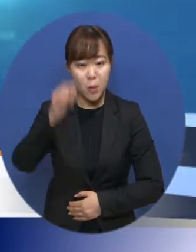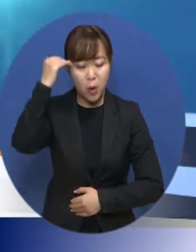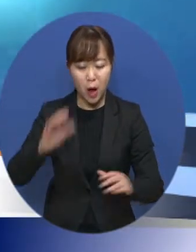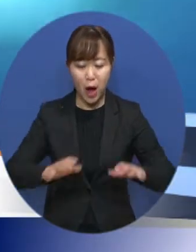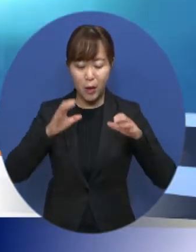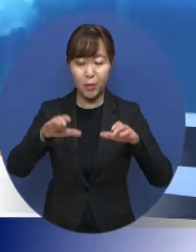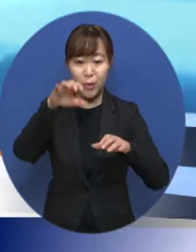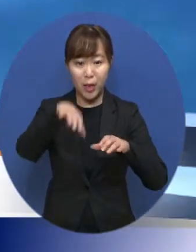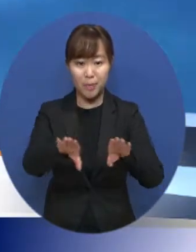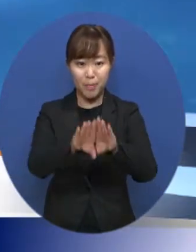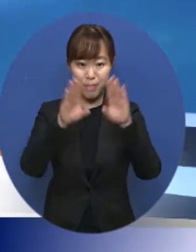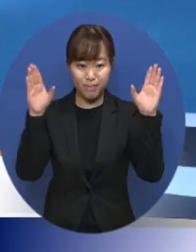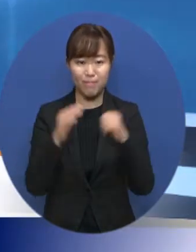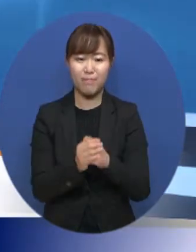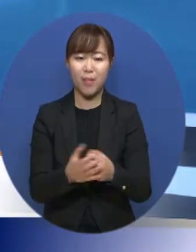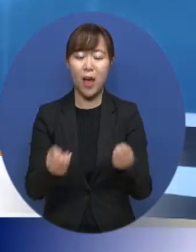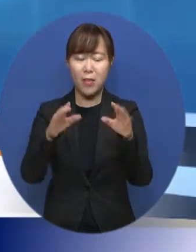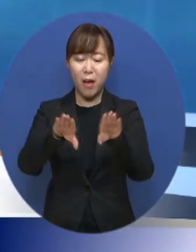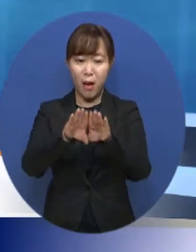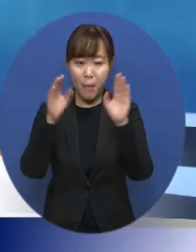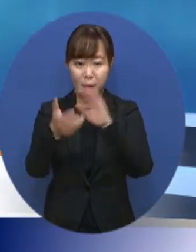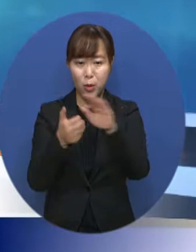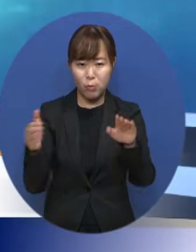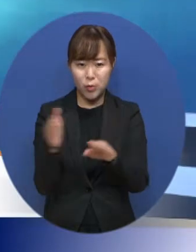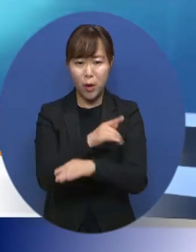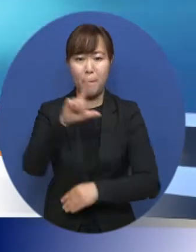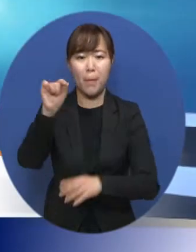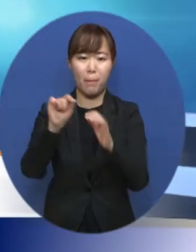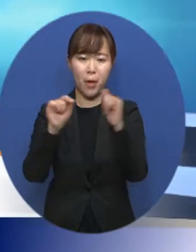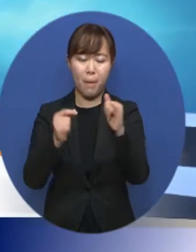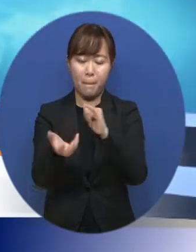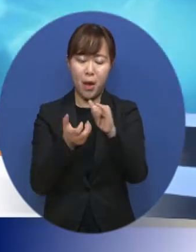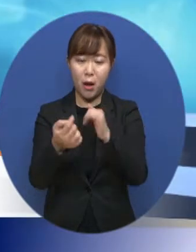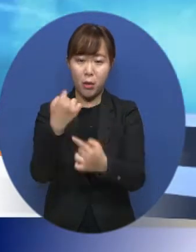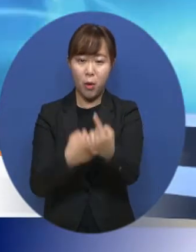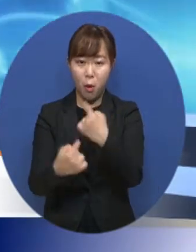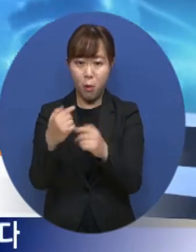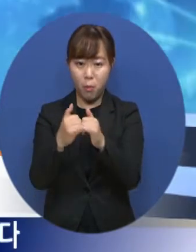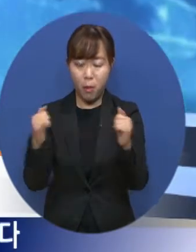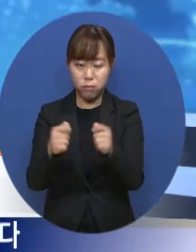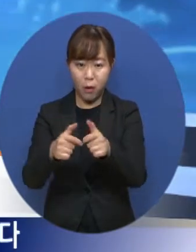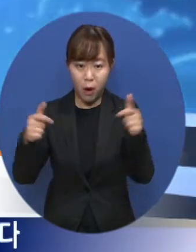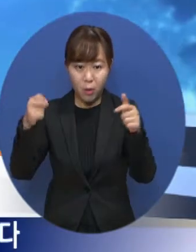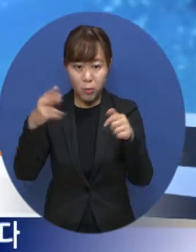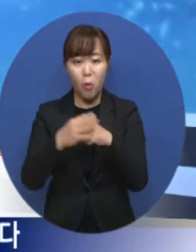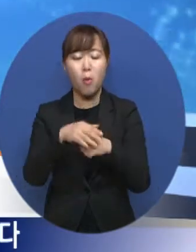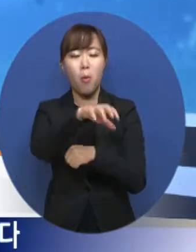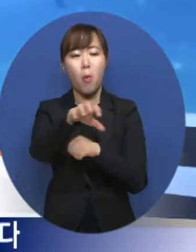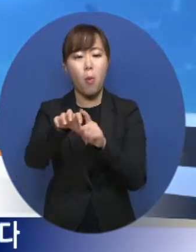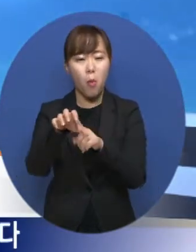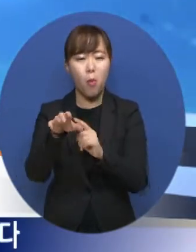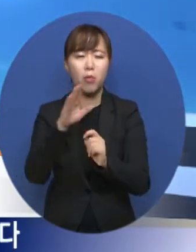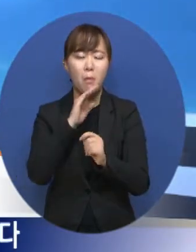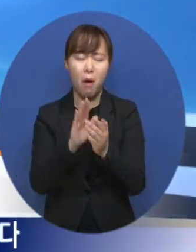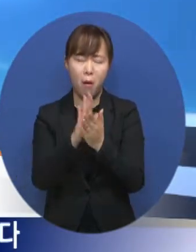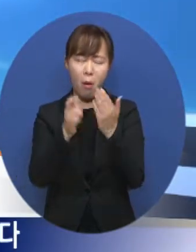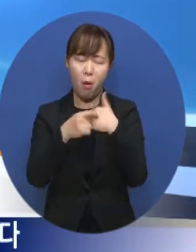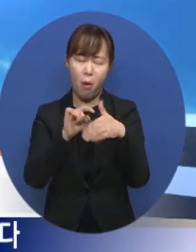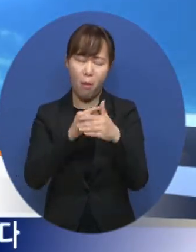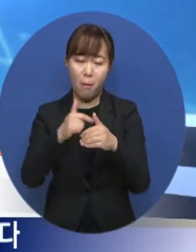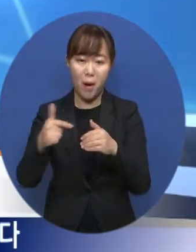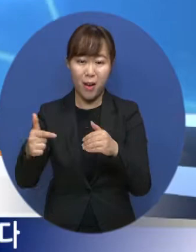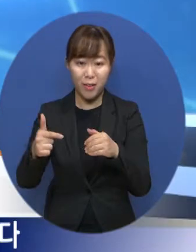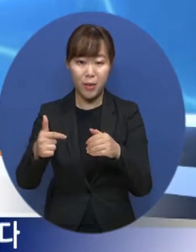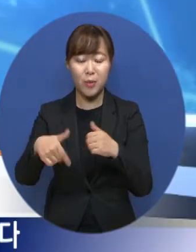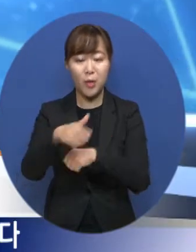개최했습니다 행사 개막 전부터 만 여명 의 사전 등록 인원이 몰렸고 현장에서도 뜨거운 반응이 있었는데요